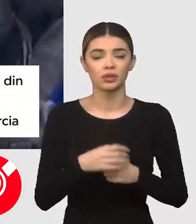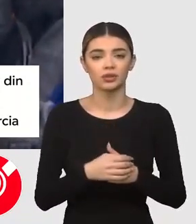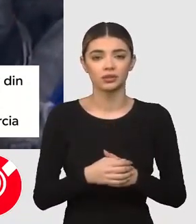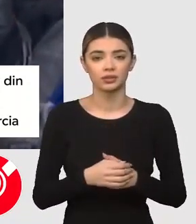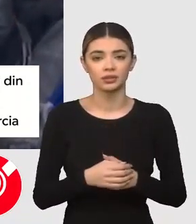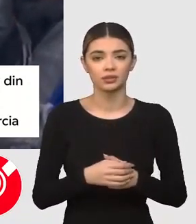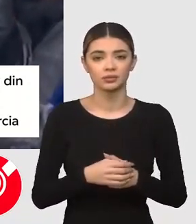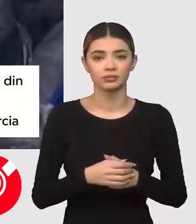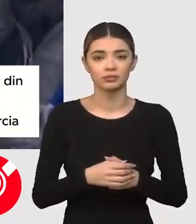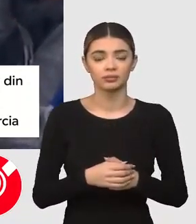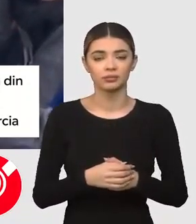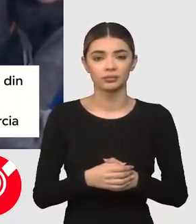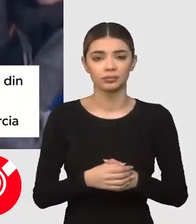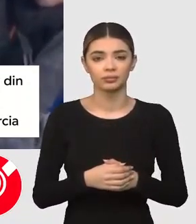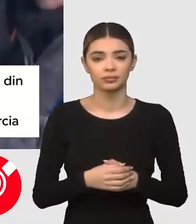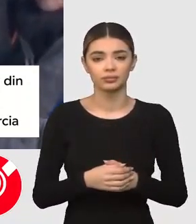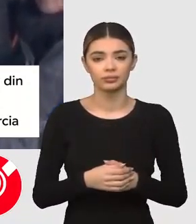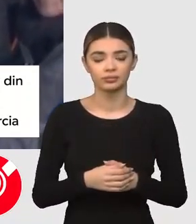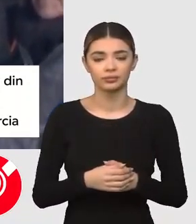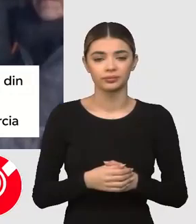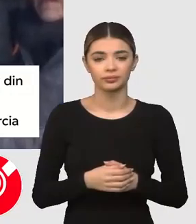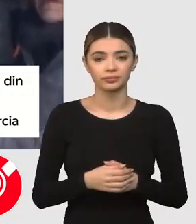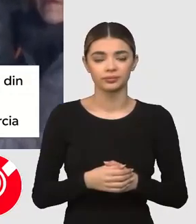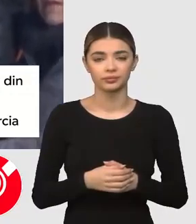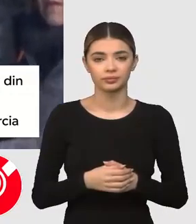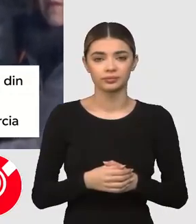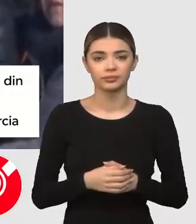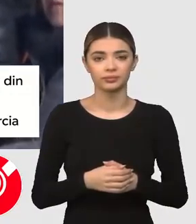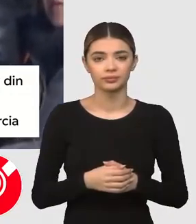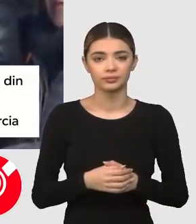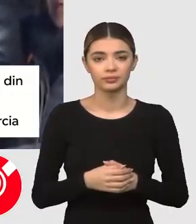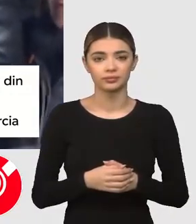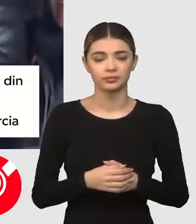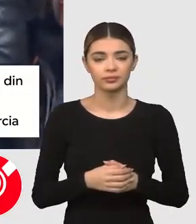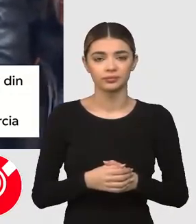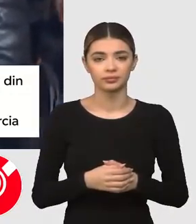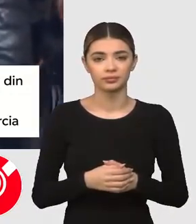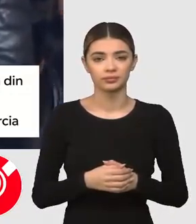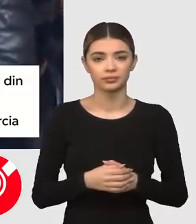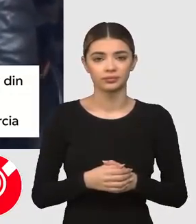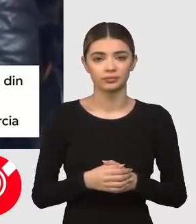fie salvați, și faptul acesta vi se datorează